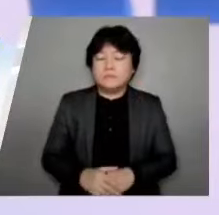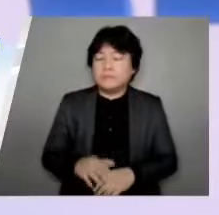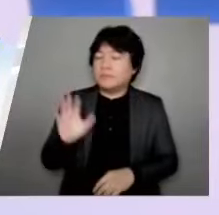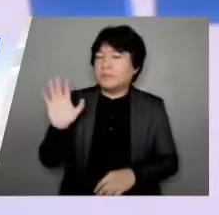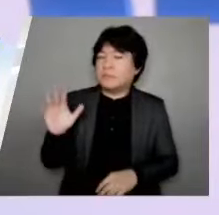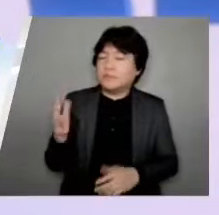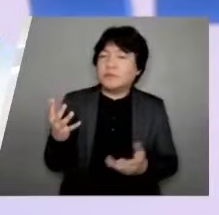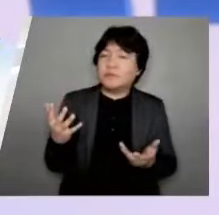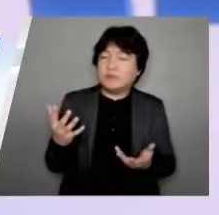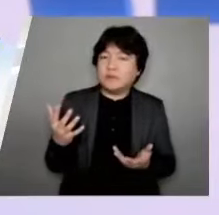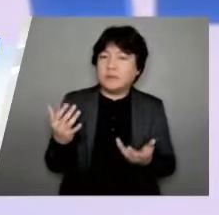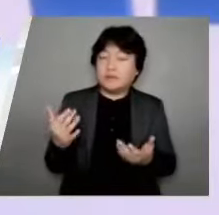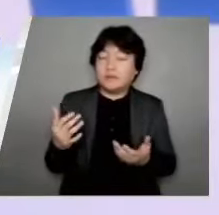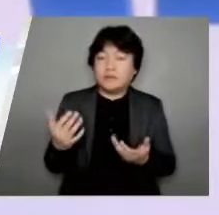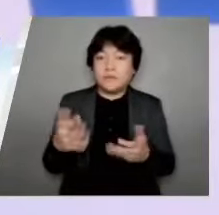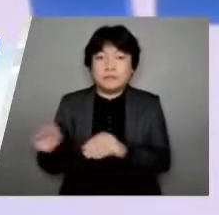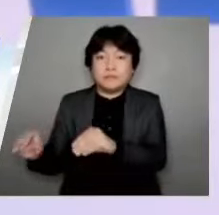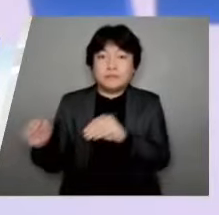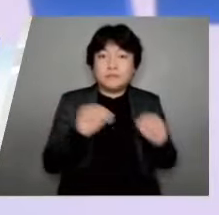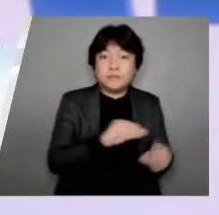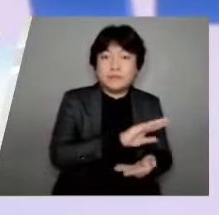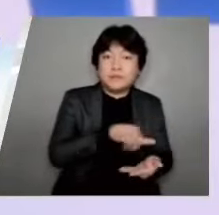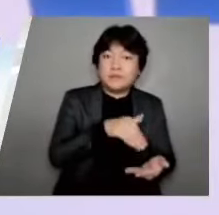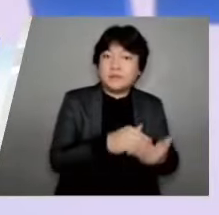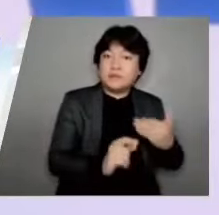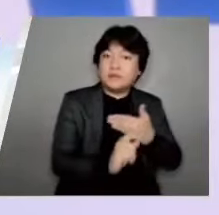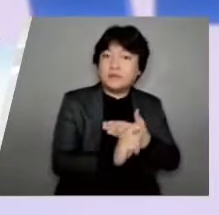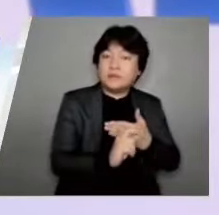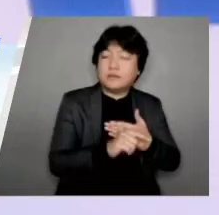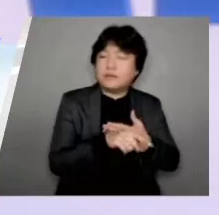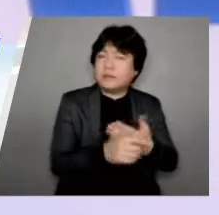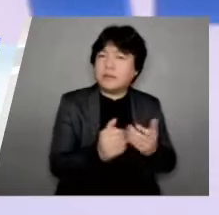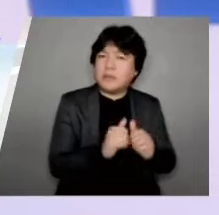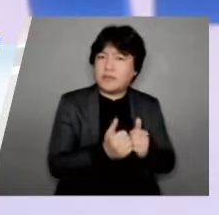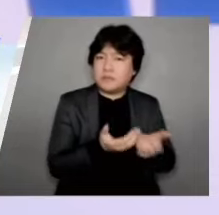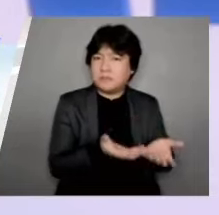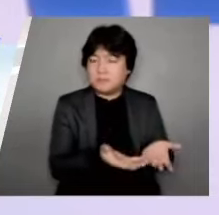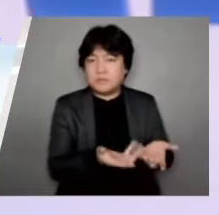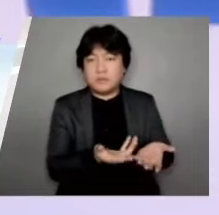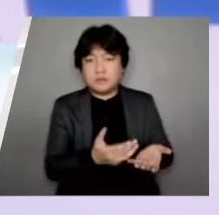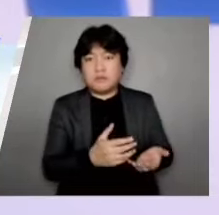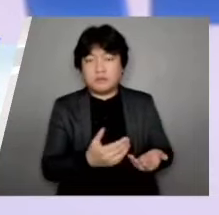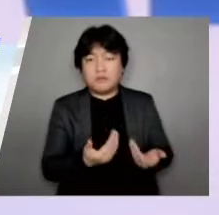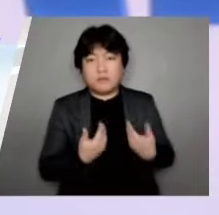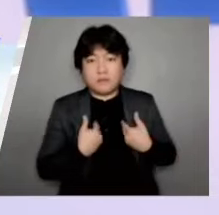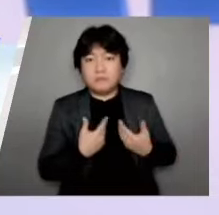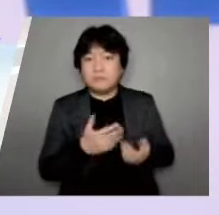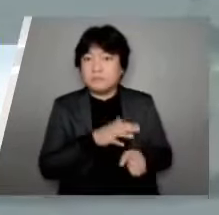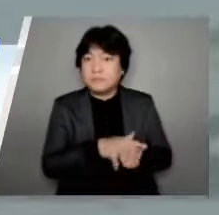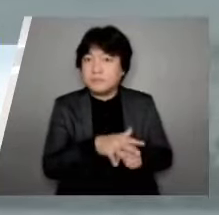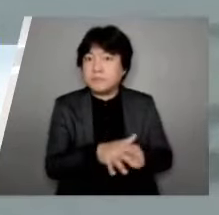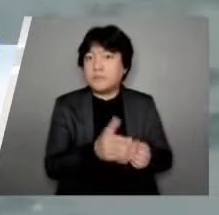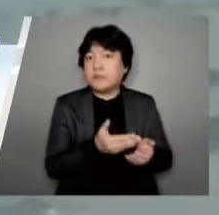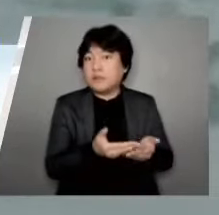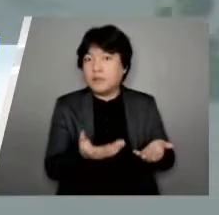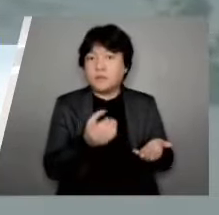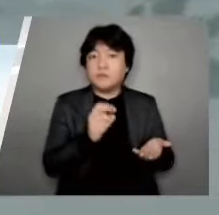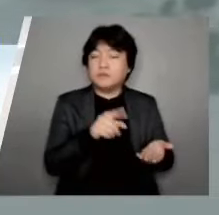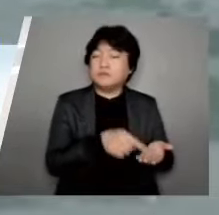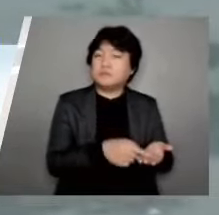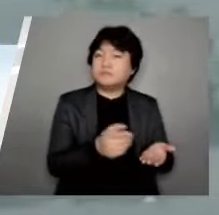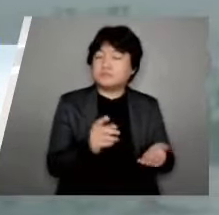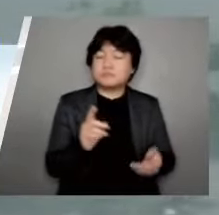nasa evacuation center po, Governor, kamusta po sitwasyon nila doon? Sapat naman po yung kanilang mga supplies? Oo, tuloy-tuloy naman